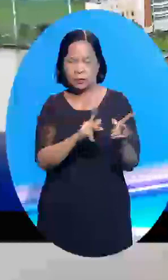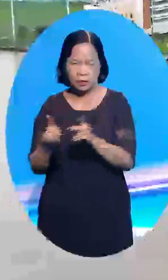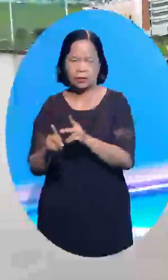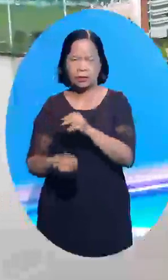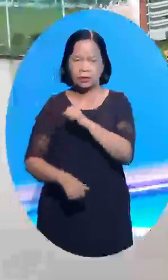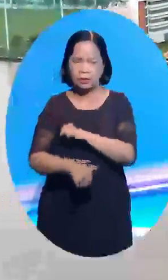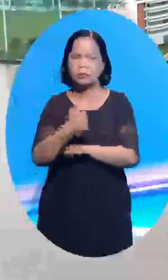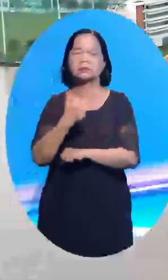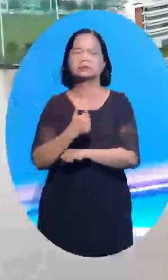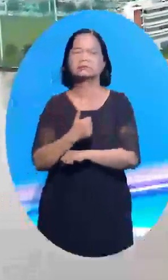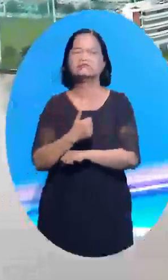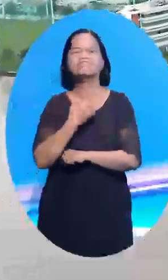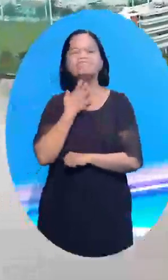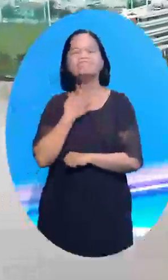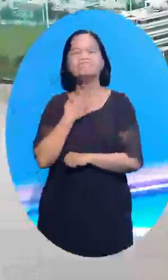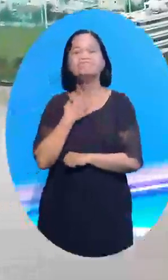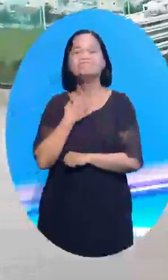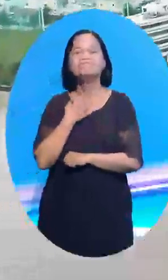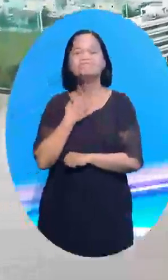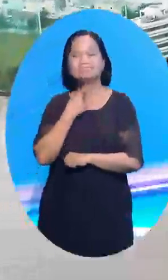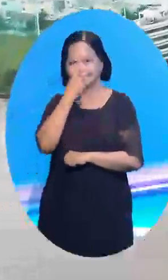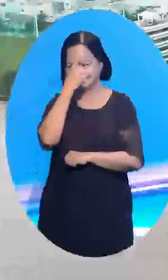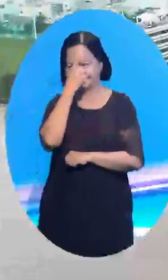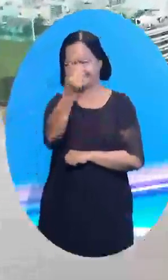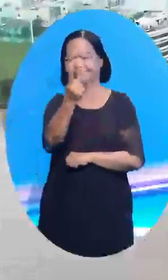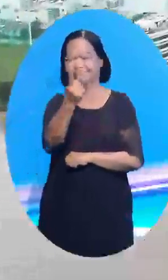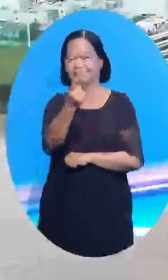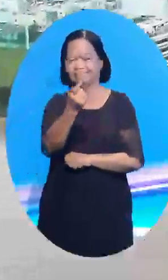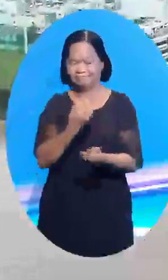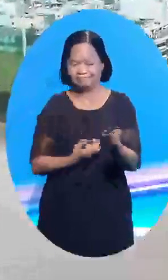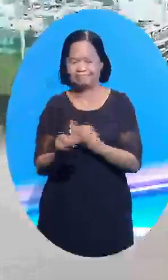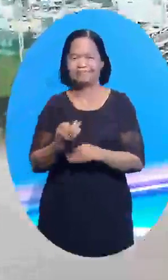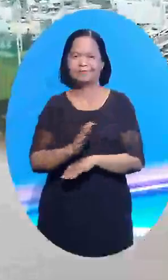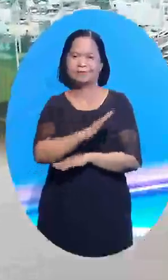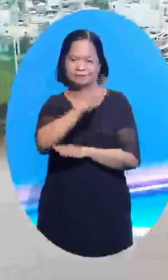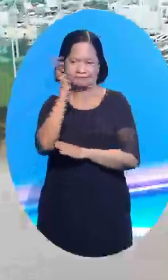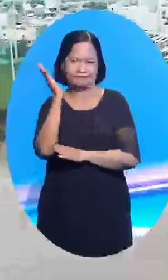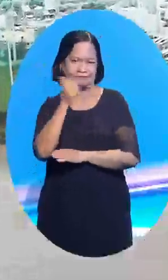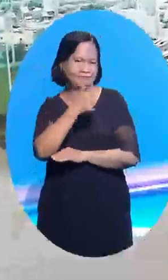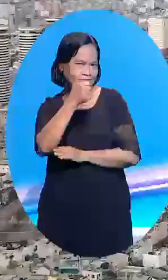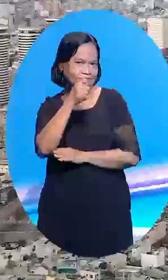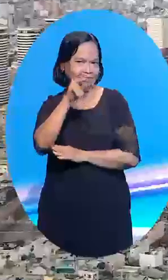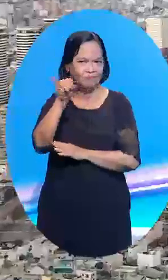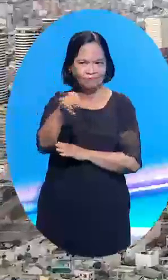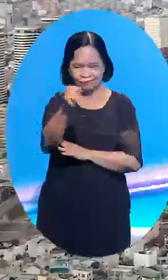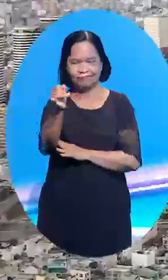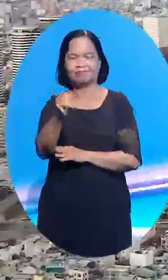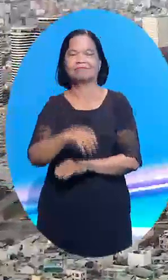hơn. Thì hy vọng nó sẽ vực dậy cái lòng tin để mà thị trường phát triển một cách lành mạnh hơn, rõ ràng hơn.